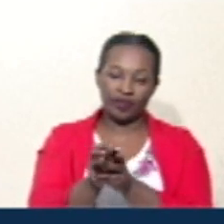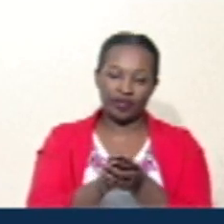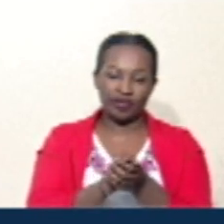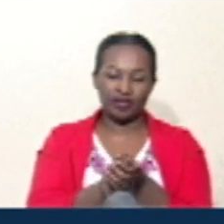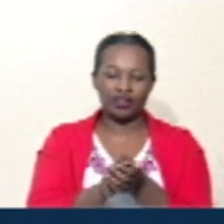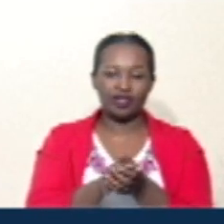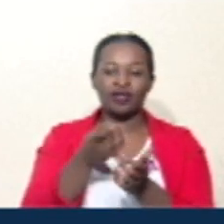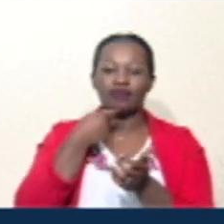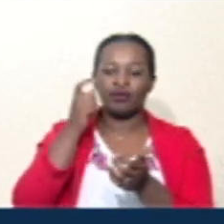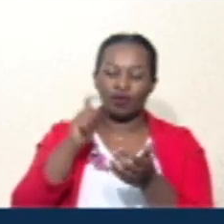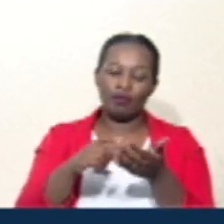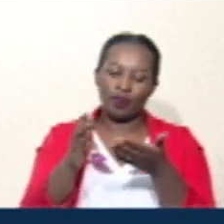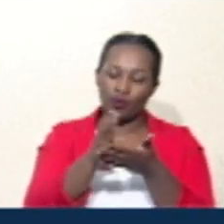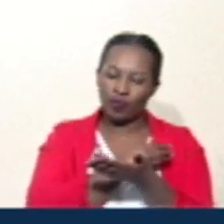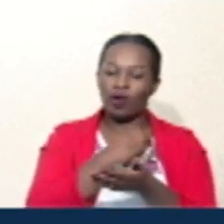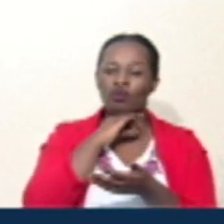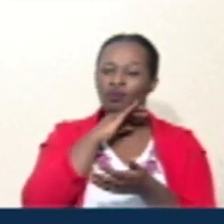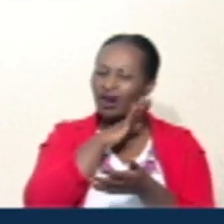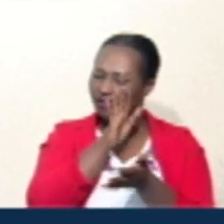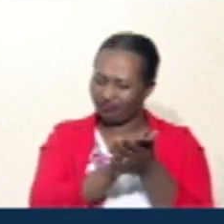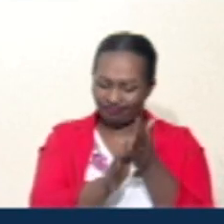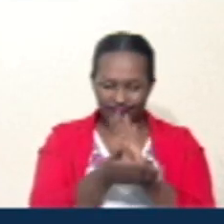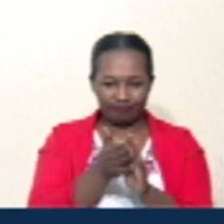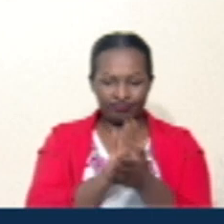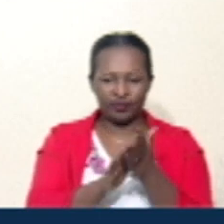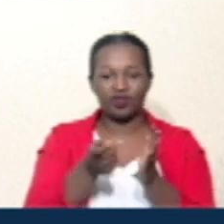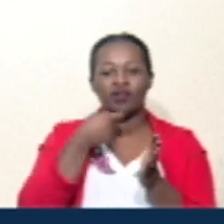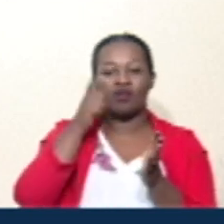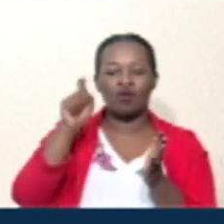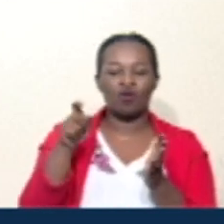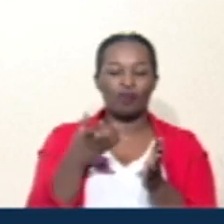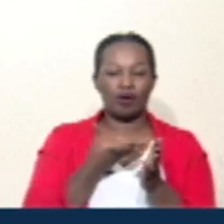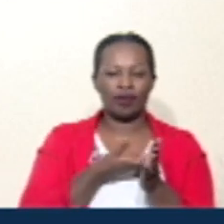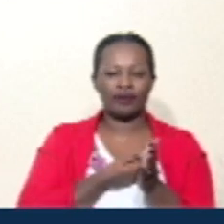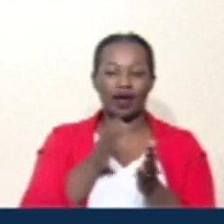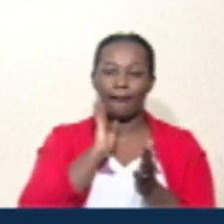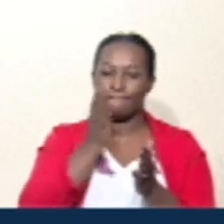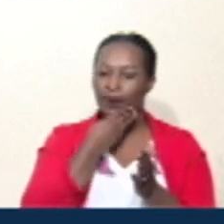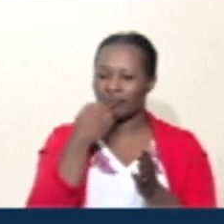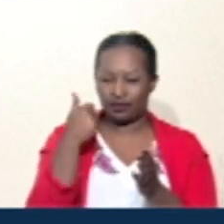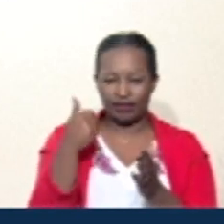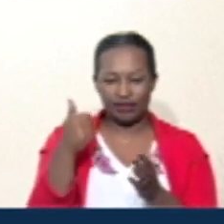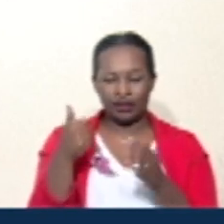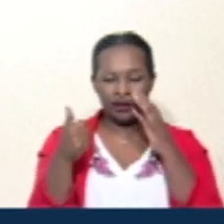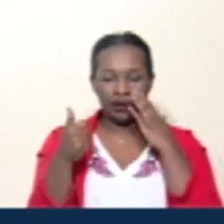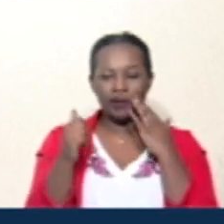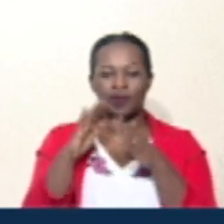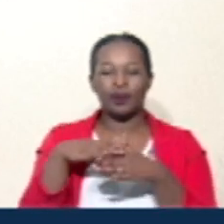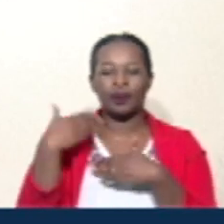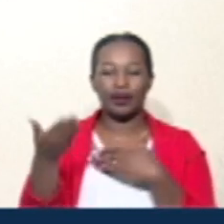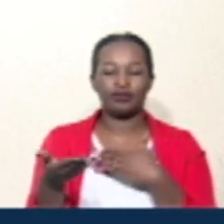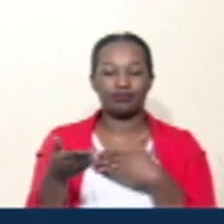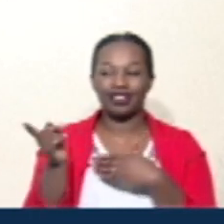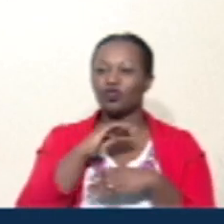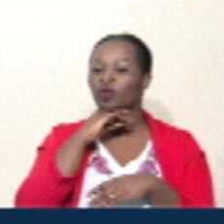isabune iba igomba gukuraho umwanda ugashyiraho neza. Ugomba kuba ufite amazi meza kugira ngo